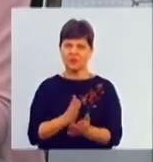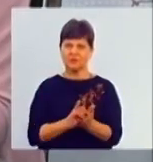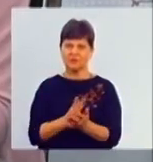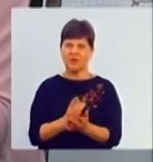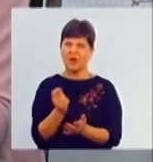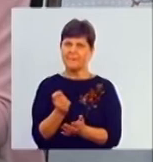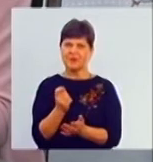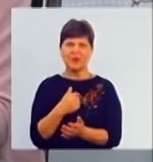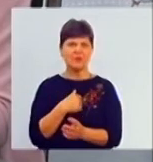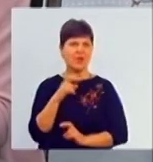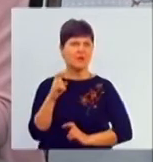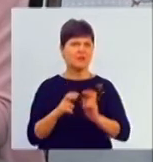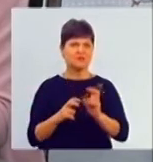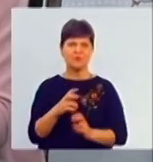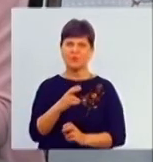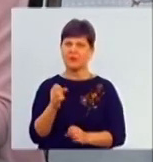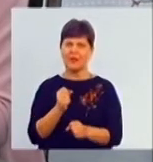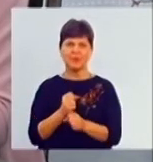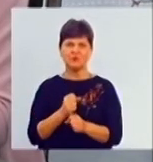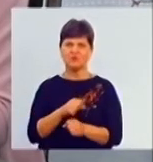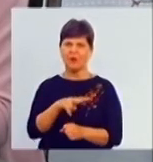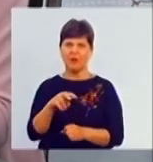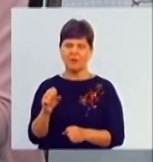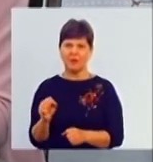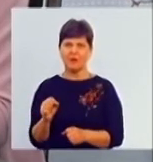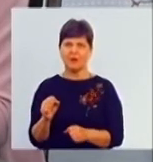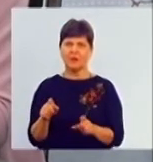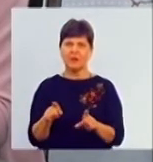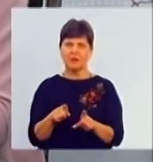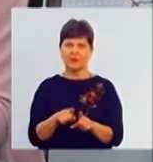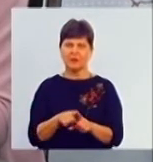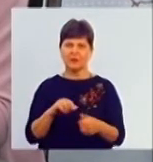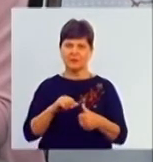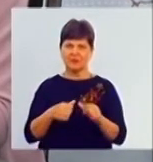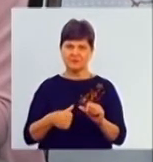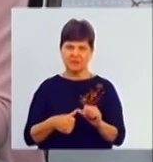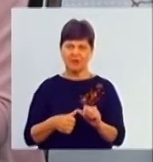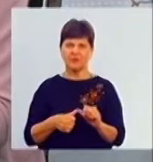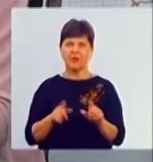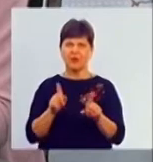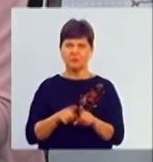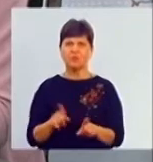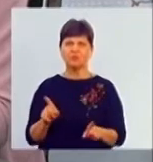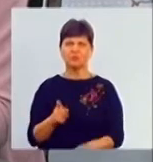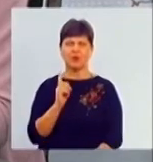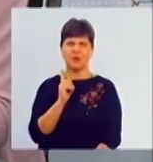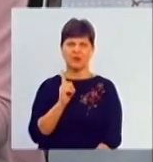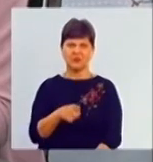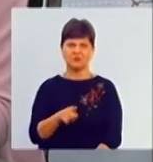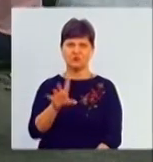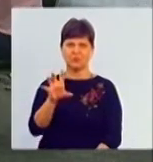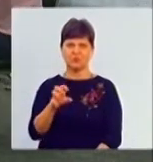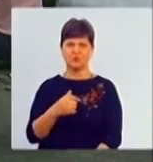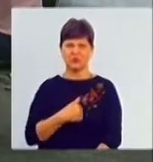працювала на заводі, а, як то казав, такі наставки. Тож, ти що, 1500 я получаю